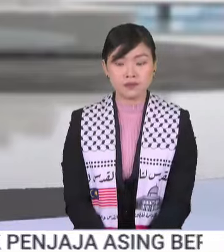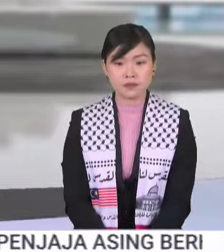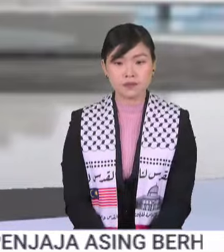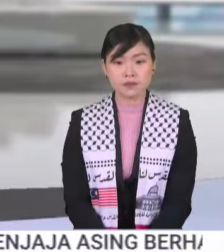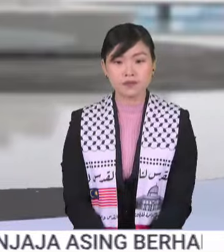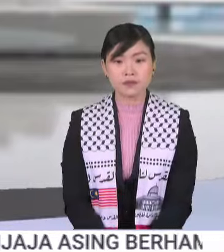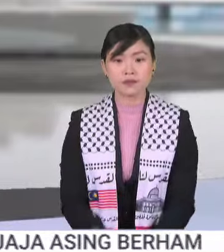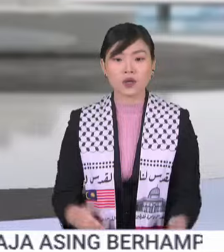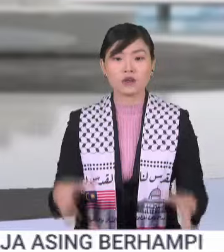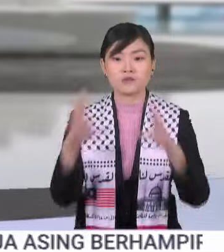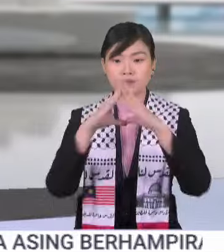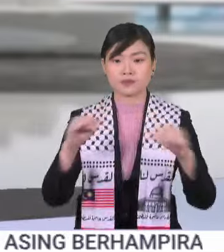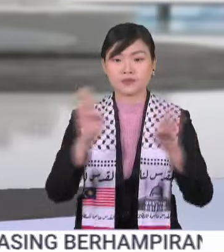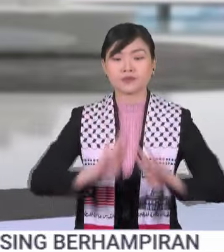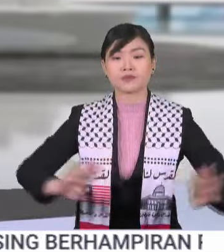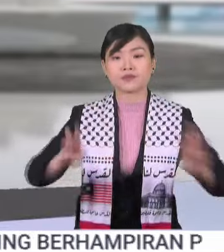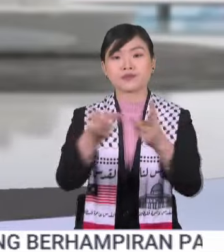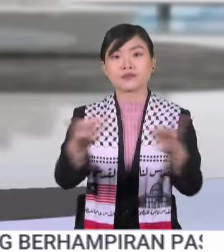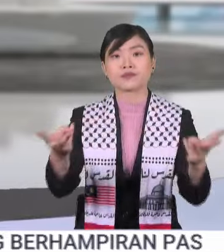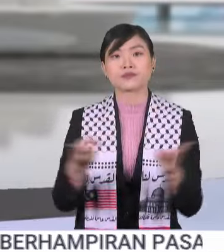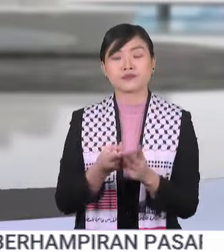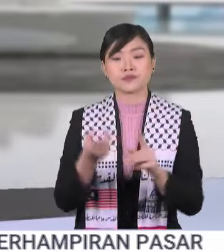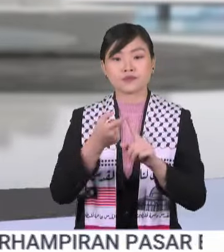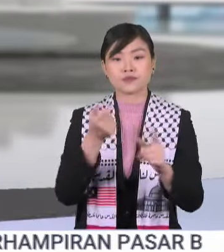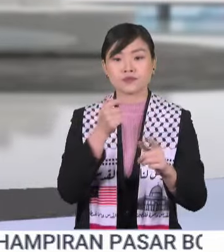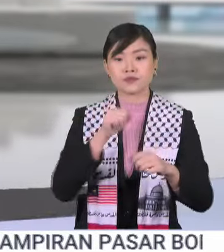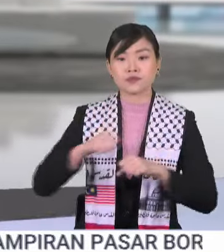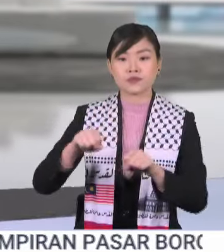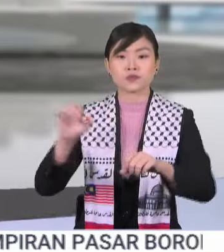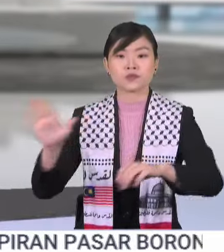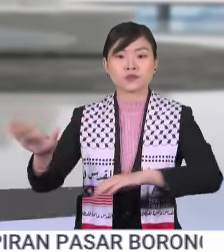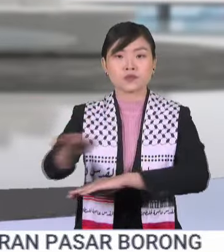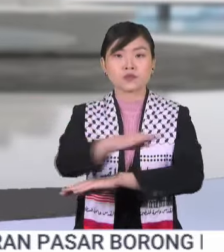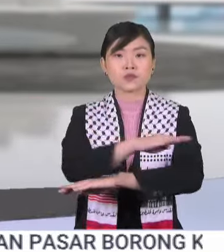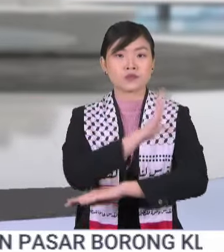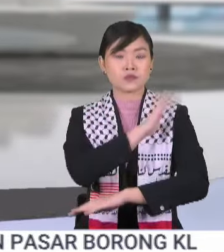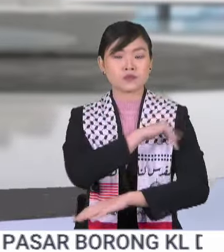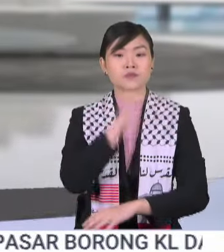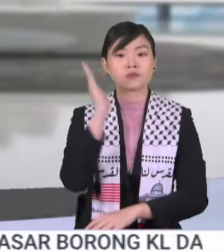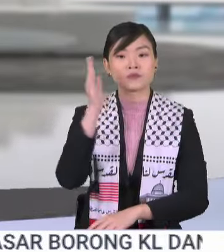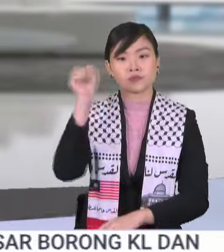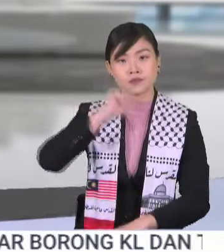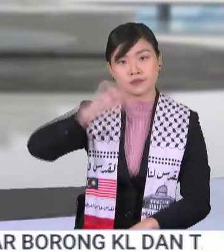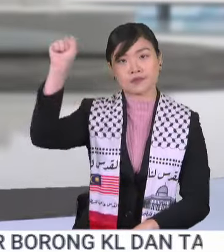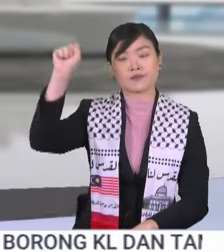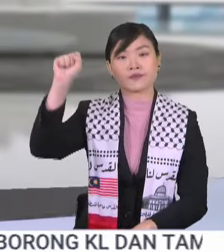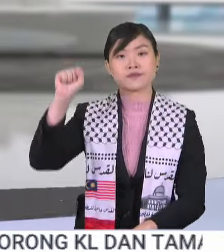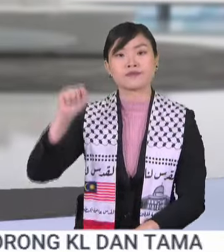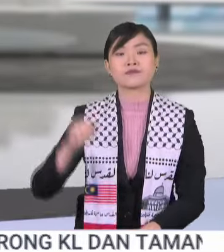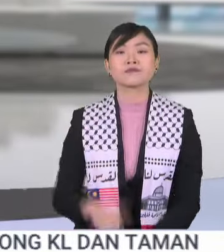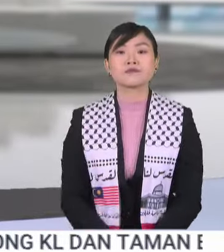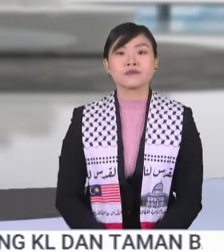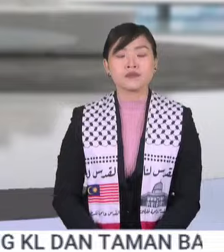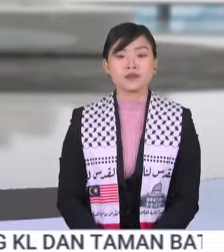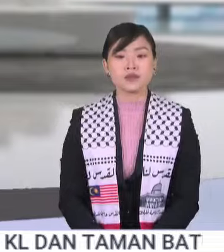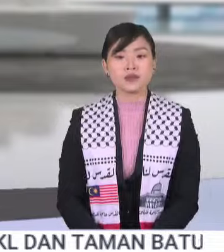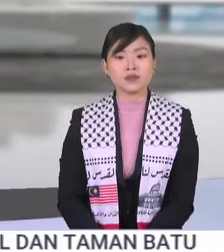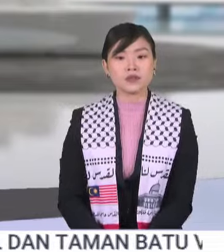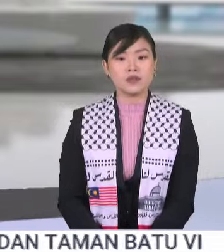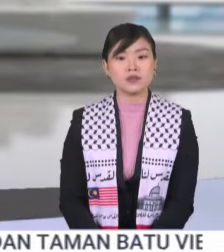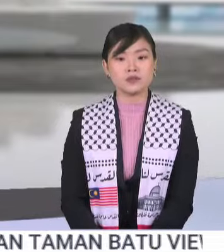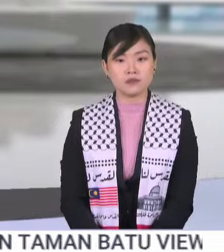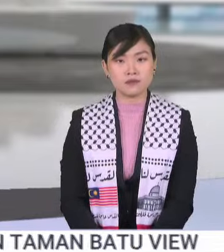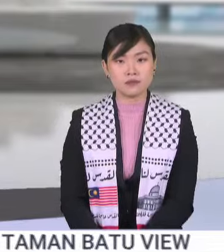lanjutoran itu mengakhiri berita wilayah dari sungai ke Segara Palestin pasti merdeka Malaysia mani tekad perpaduan